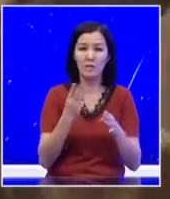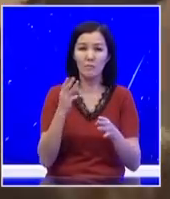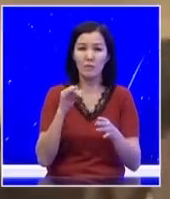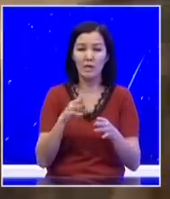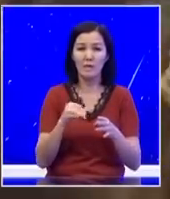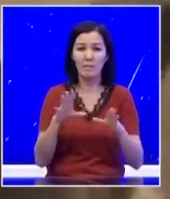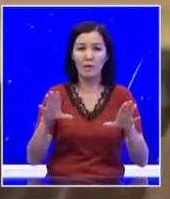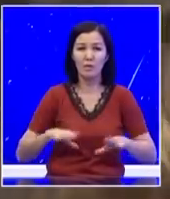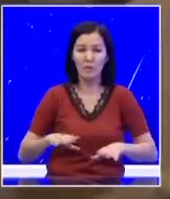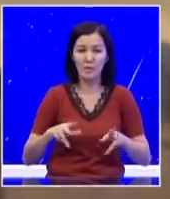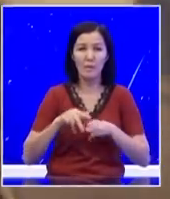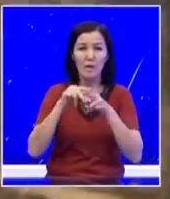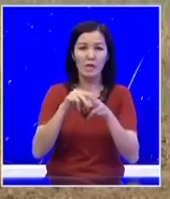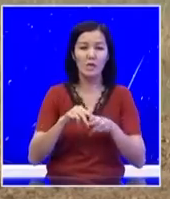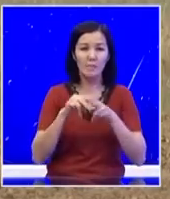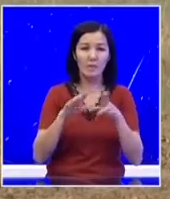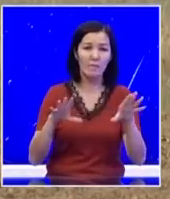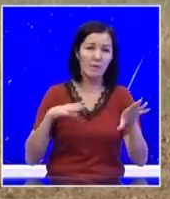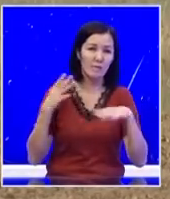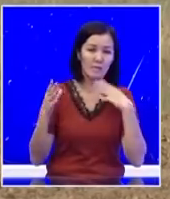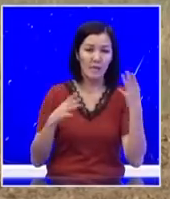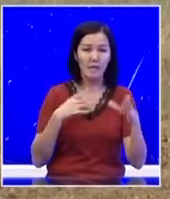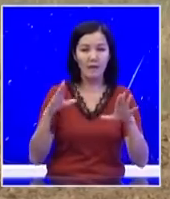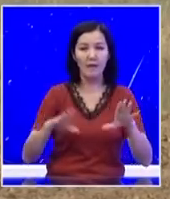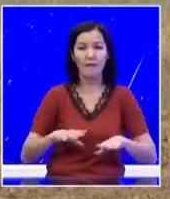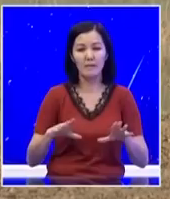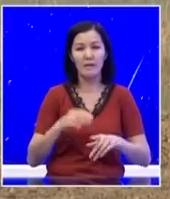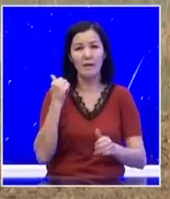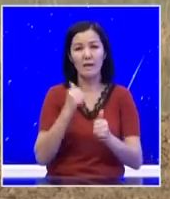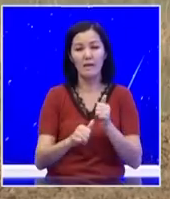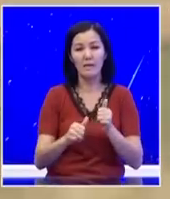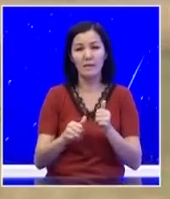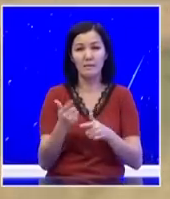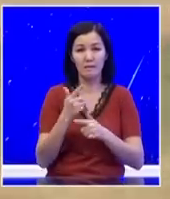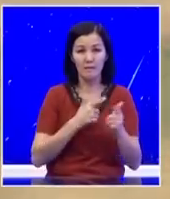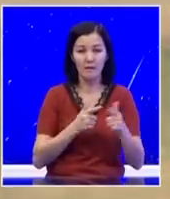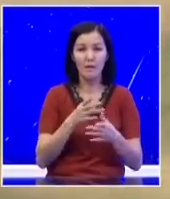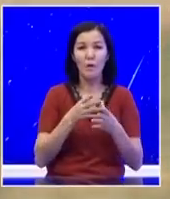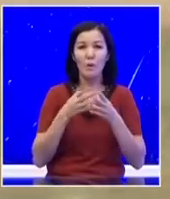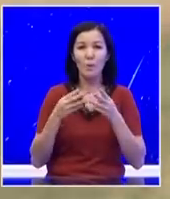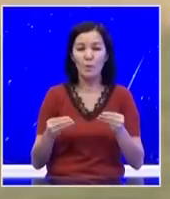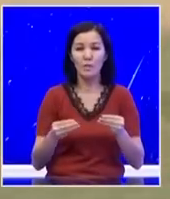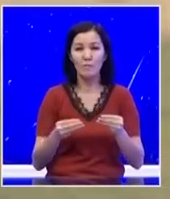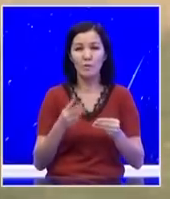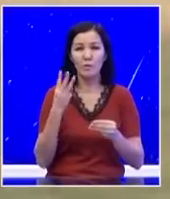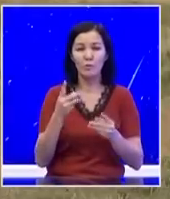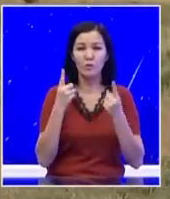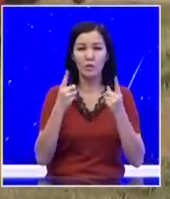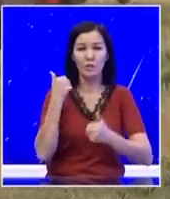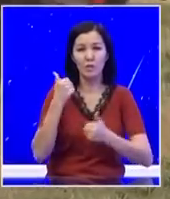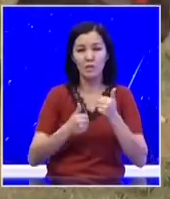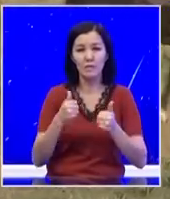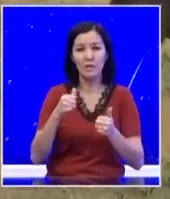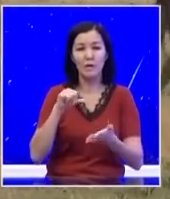шақырымға желдіріп, етін қыздыратын көрінеді. Нәтижесінде сәйгүліктің әрқайсысы нақ бабында. Биыл көктемде оларды 3 ірі жарысқа